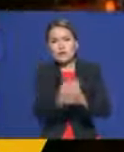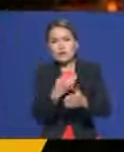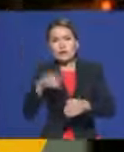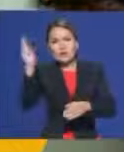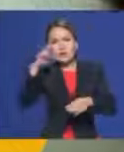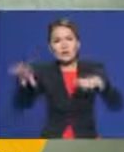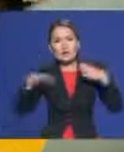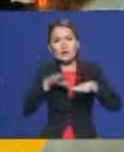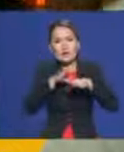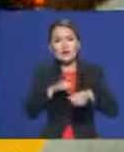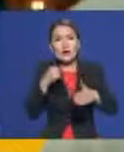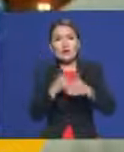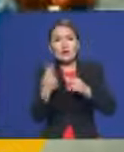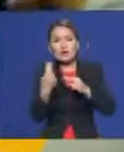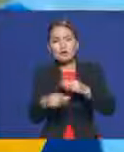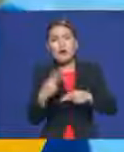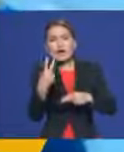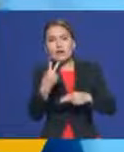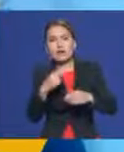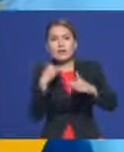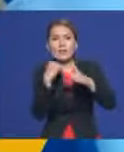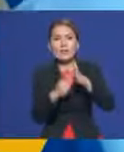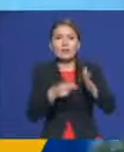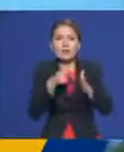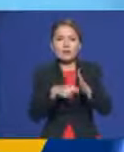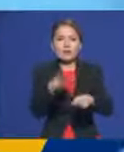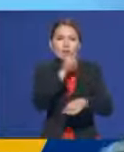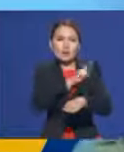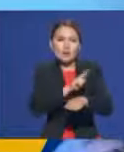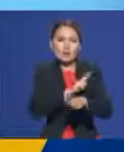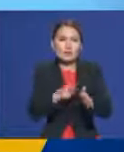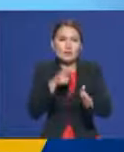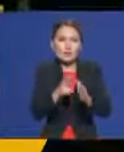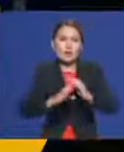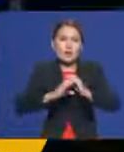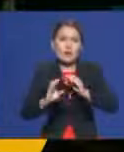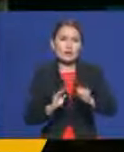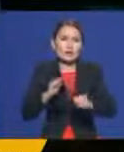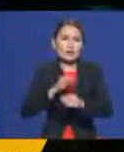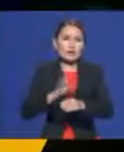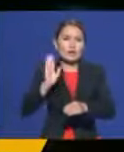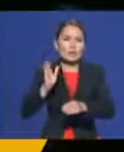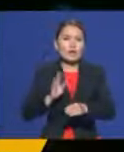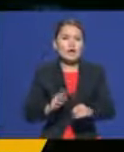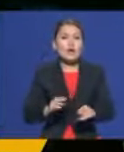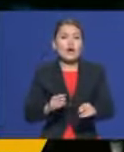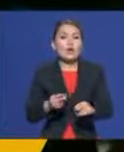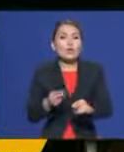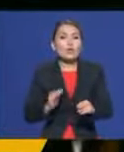Жыл соңына дейін тағы 2 метро станциясы жолаушылар үшін қызмет ететін болады. Осыған орай қосымша қауіпсіздік